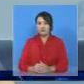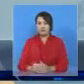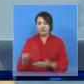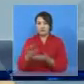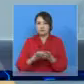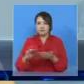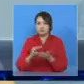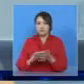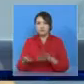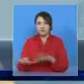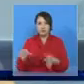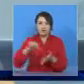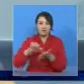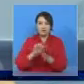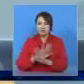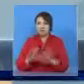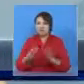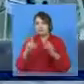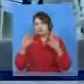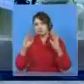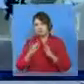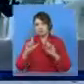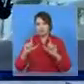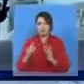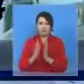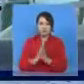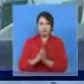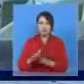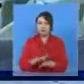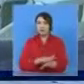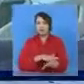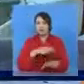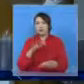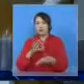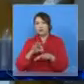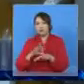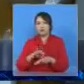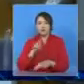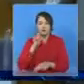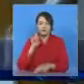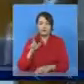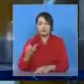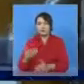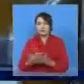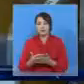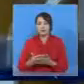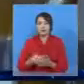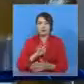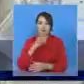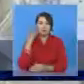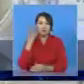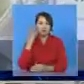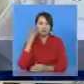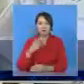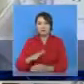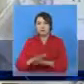ешқандай шараларға қатыспай үйде отыруыңызды сұраймыз. Тек созылмалы ауруы бар, жасы егде адамдар емес, аяғы ауыр